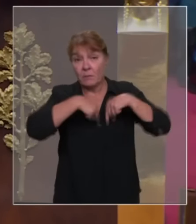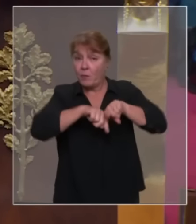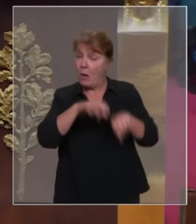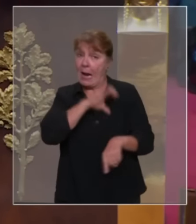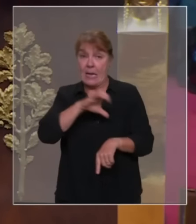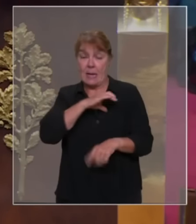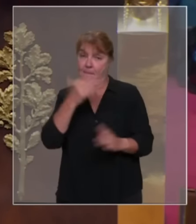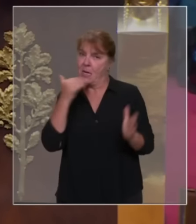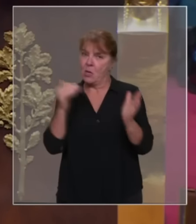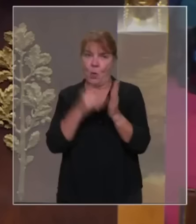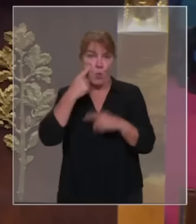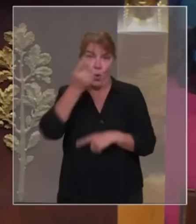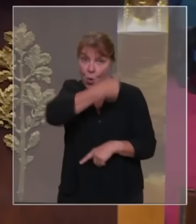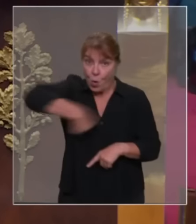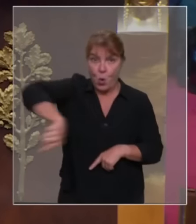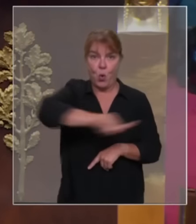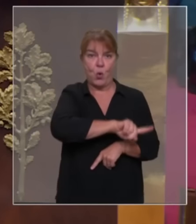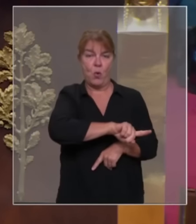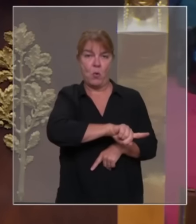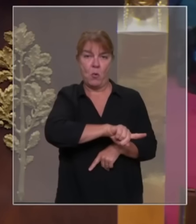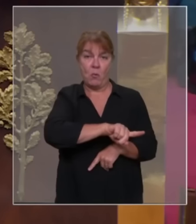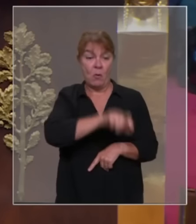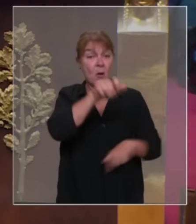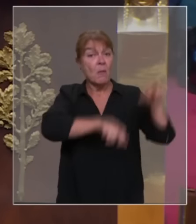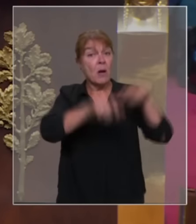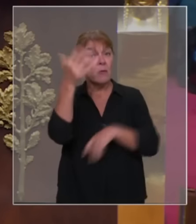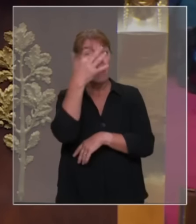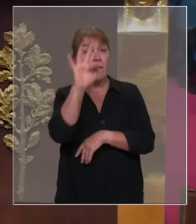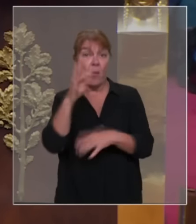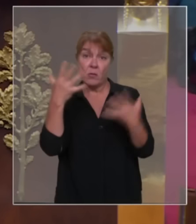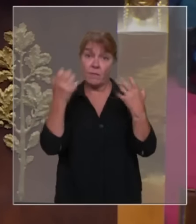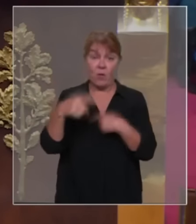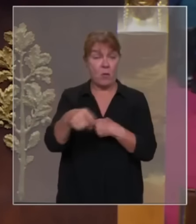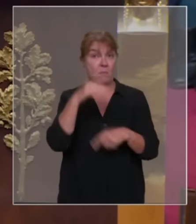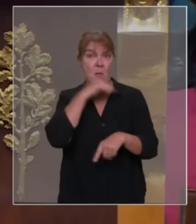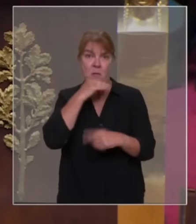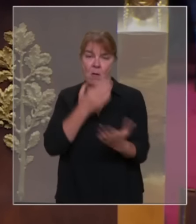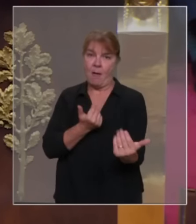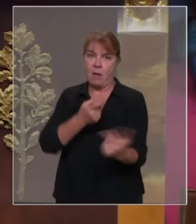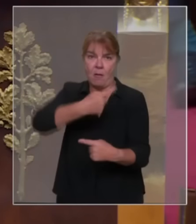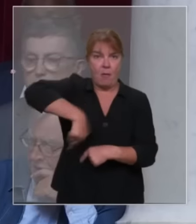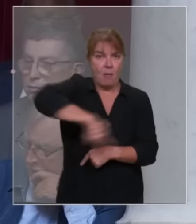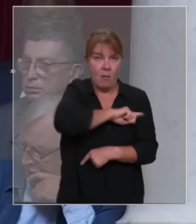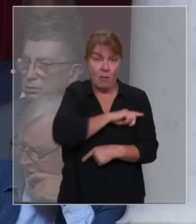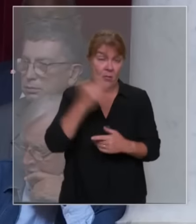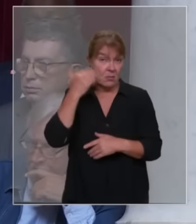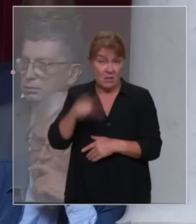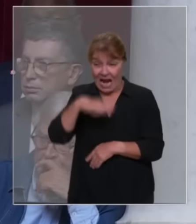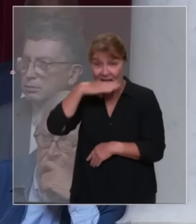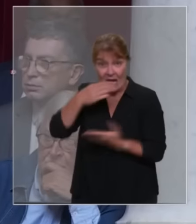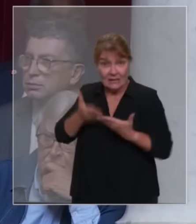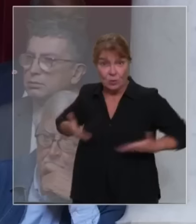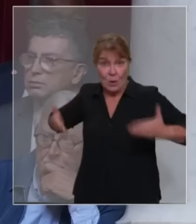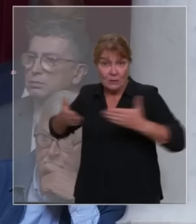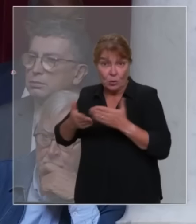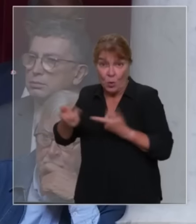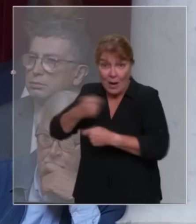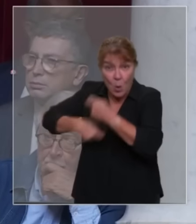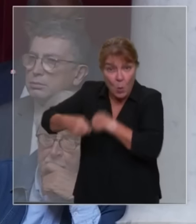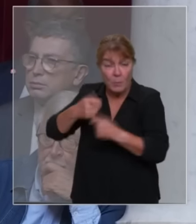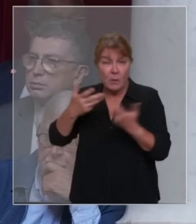bien pour répondre aux attentes des Français et des Français. Et nous devons faire avec peu, dans une économie de